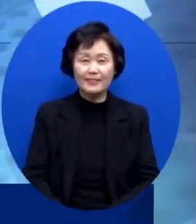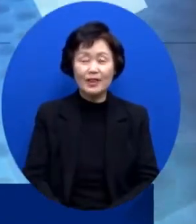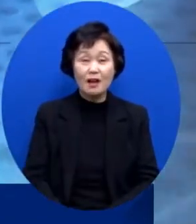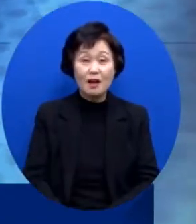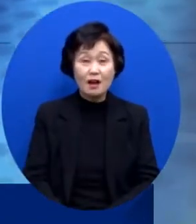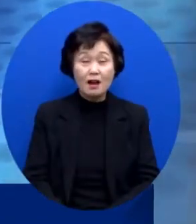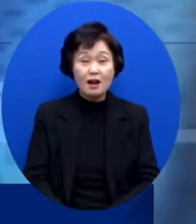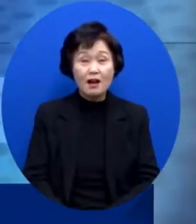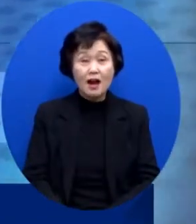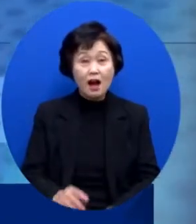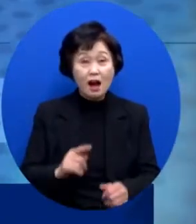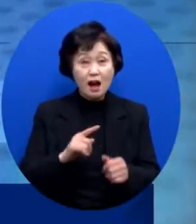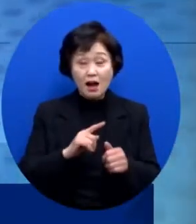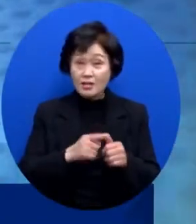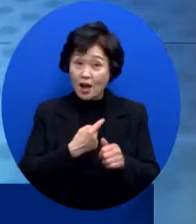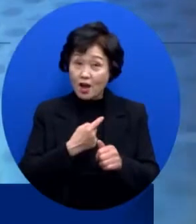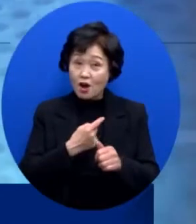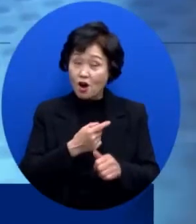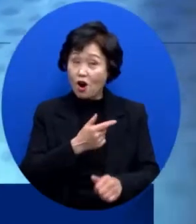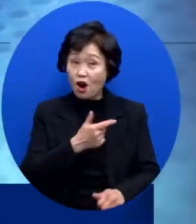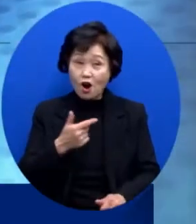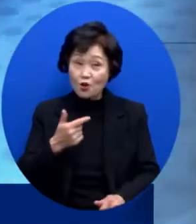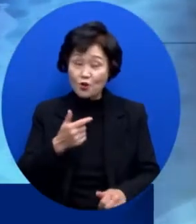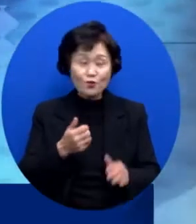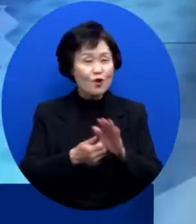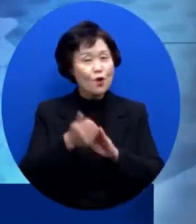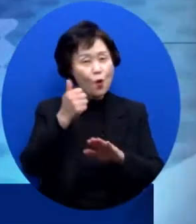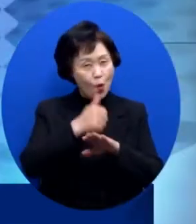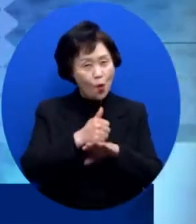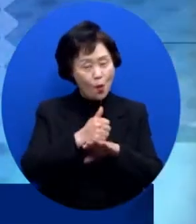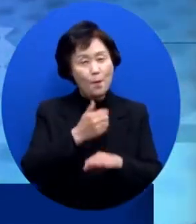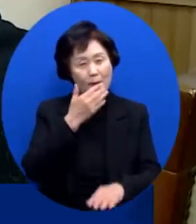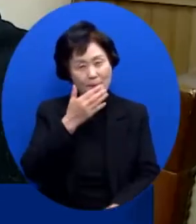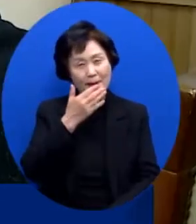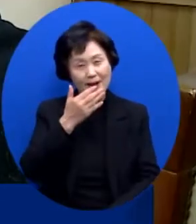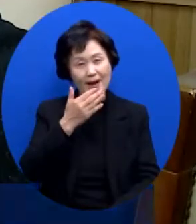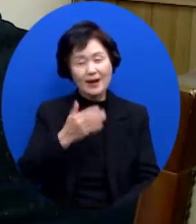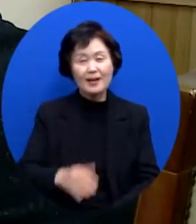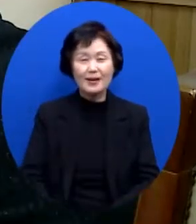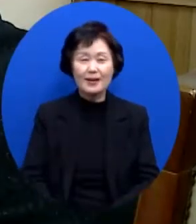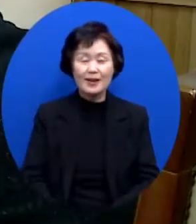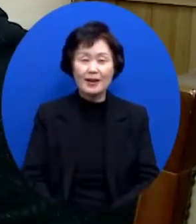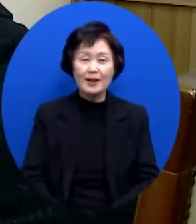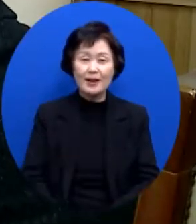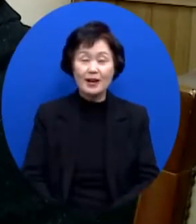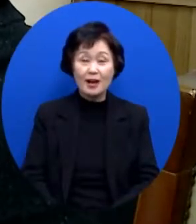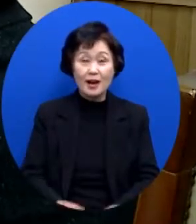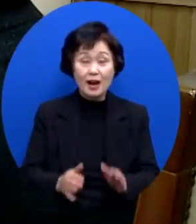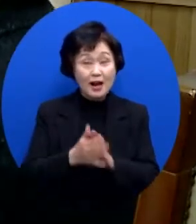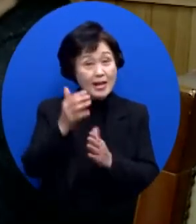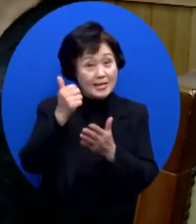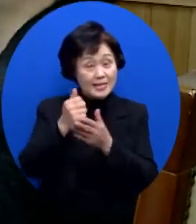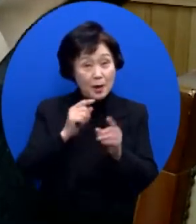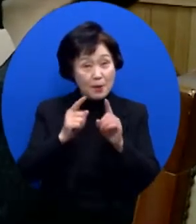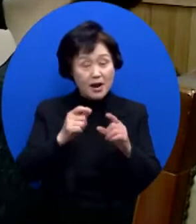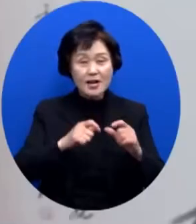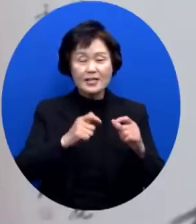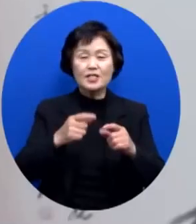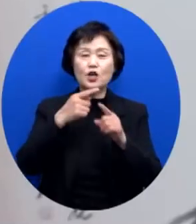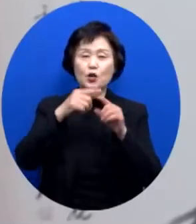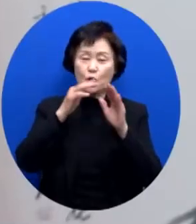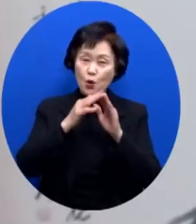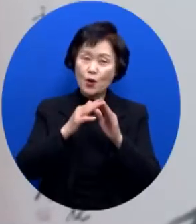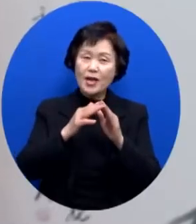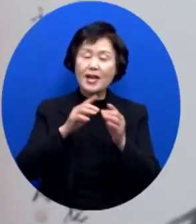했더니 아주 뭐 우리는 굉장히 성공적이라고 하죠. 정헌율 시장은 지역 교계에 대한